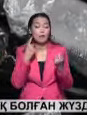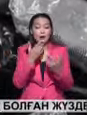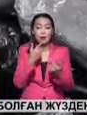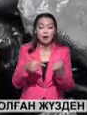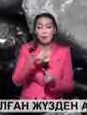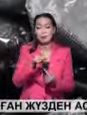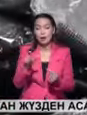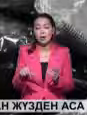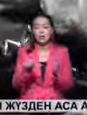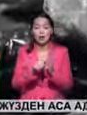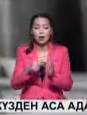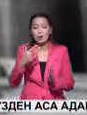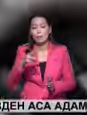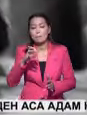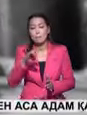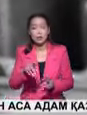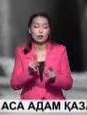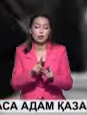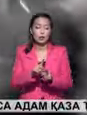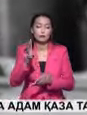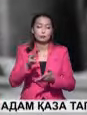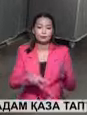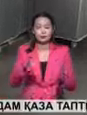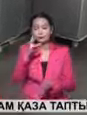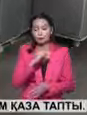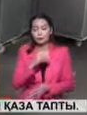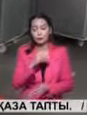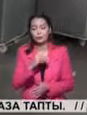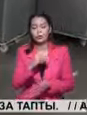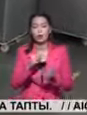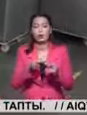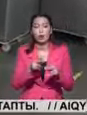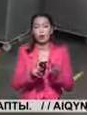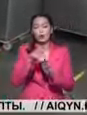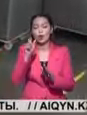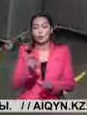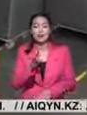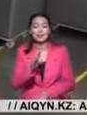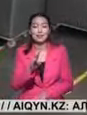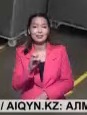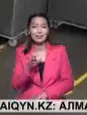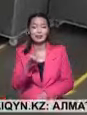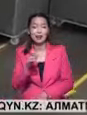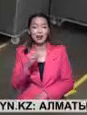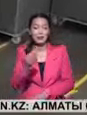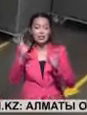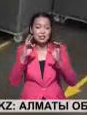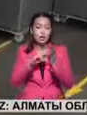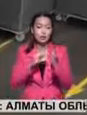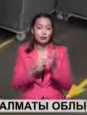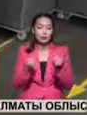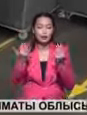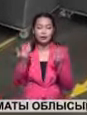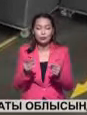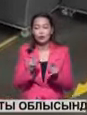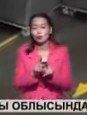кәсіпкерлерге 6-дан 30 айлық есептік көрсеткішке дейін айыппұл салынады. Дегенмен депутат Нартай Сәрсенғалиев аталмыш заң жобасына әзірге